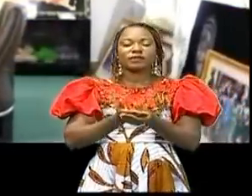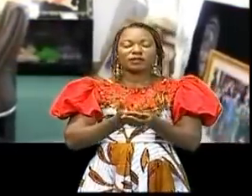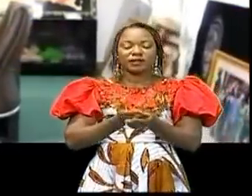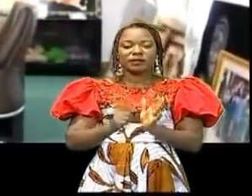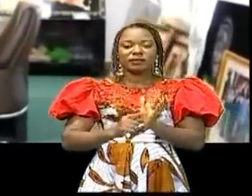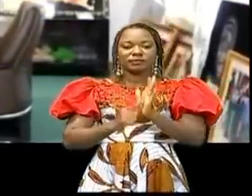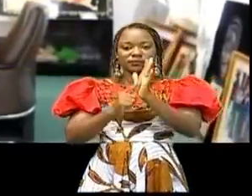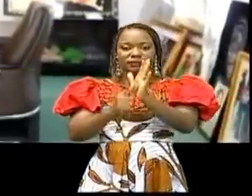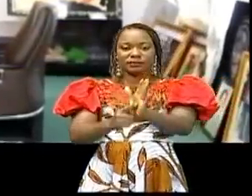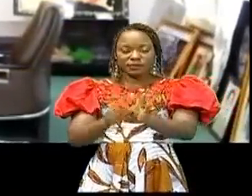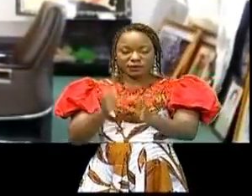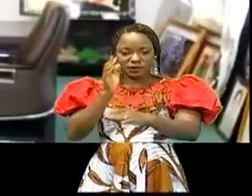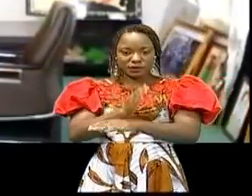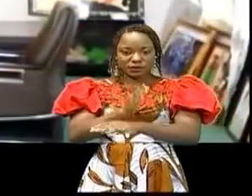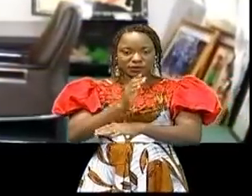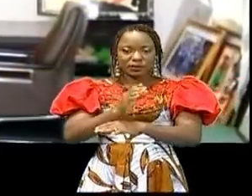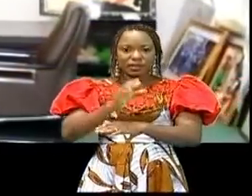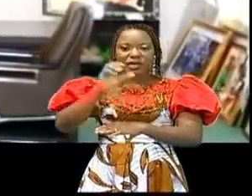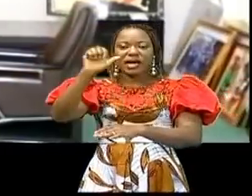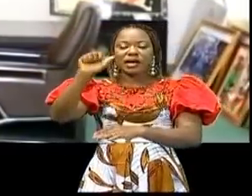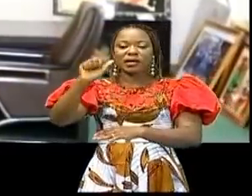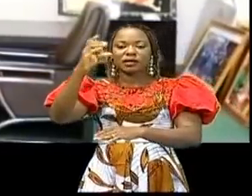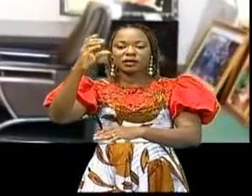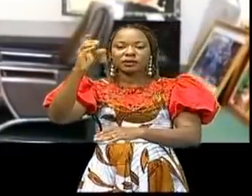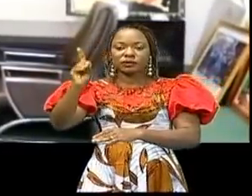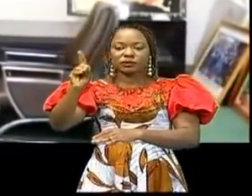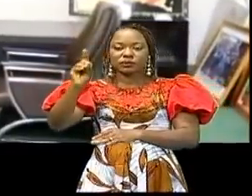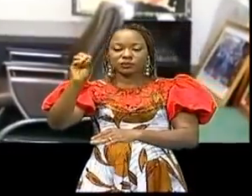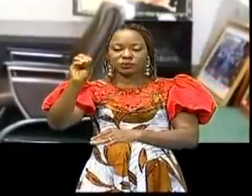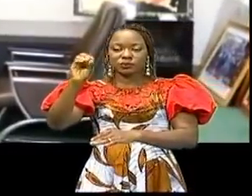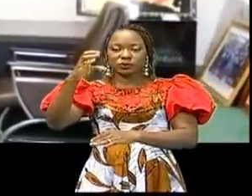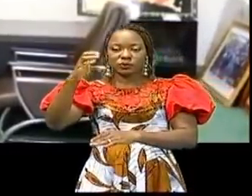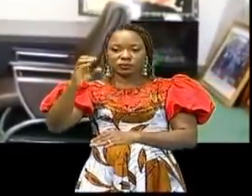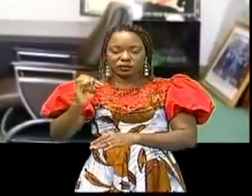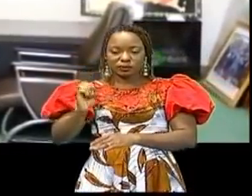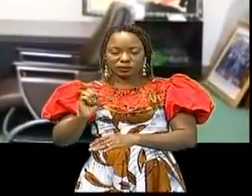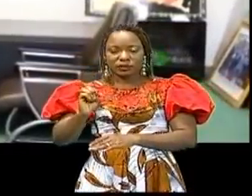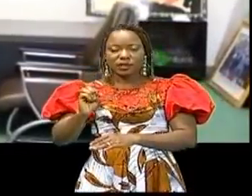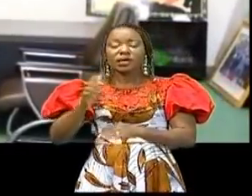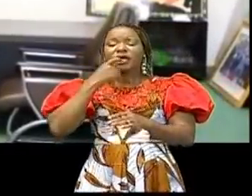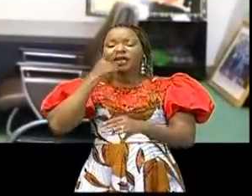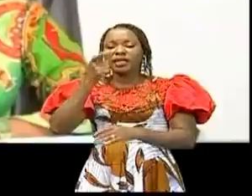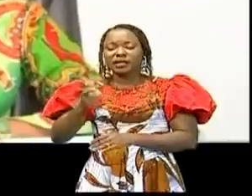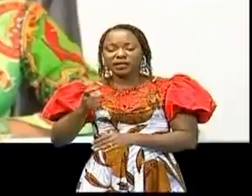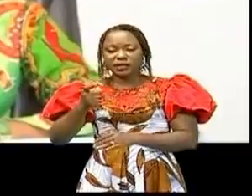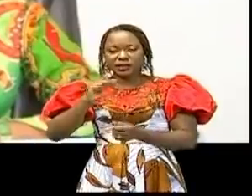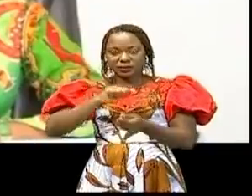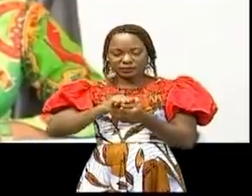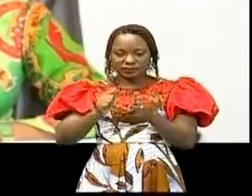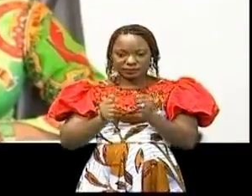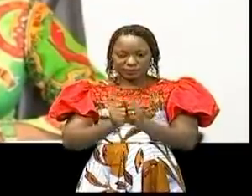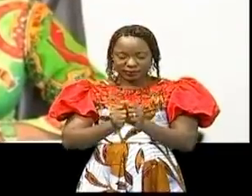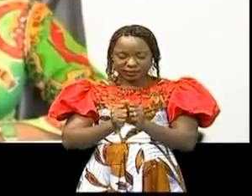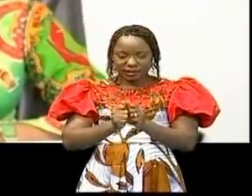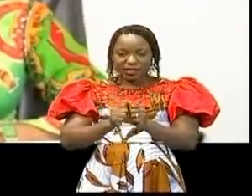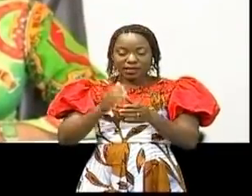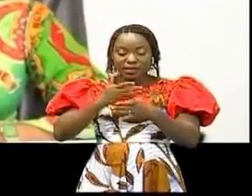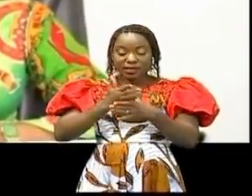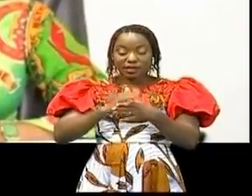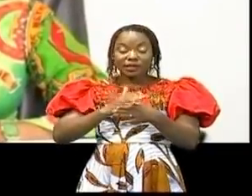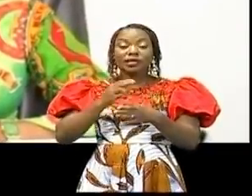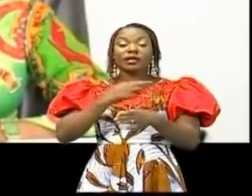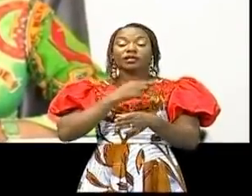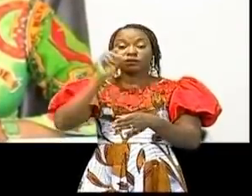le rapport de la commission ad hoc chargée de l'examen d'informations supplémentaires sur le partenariat entre le